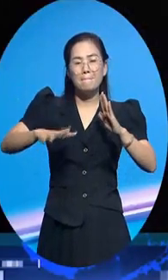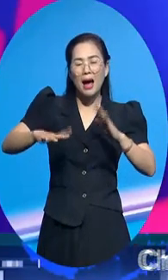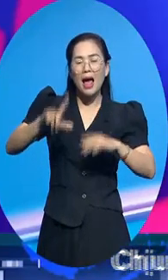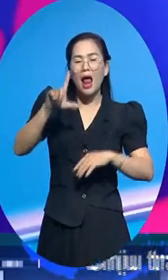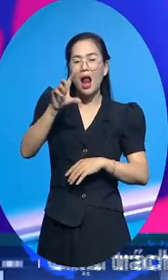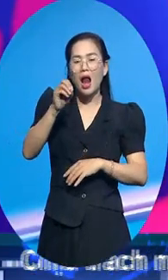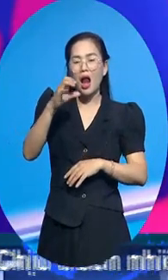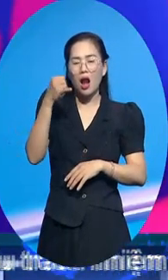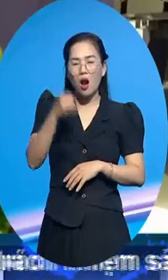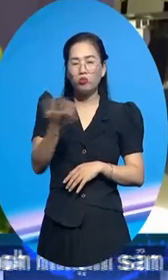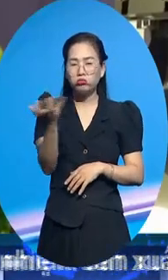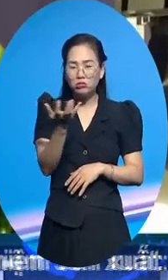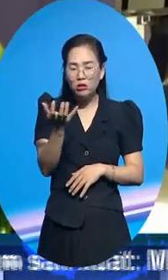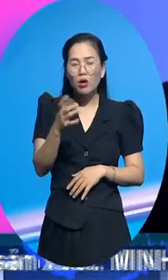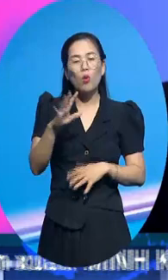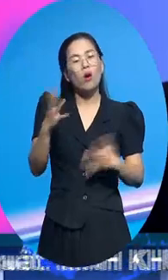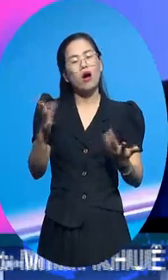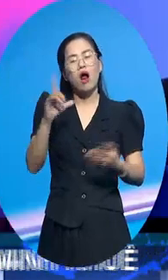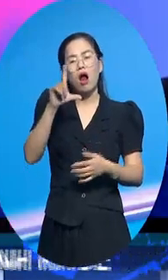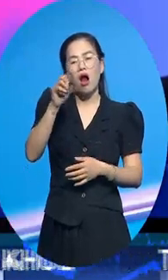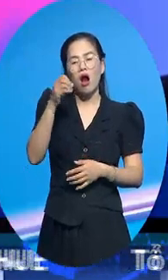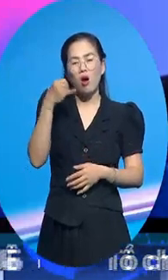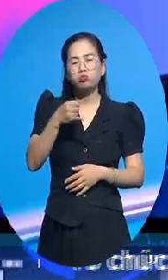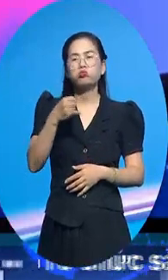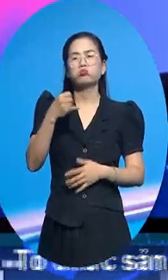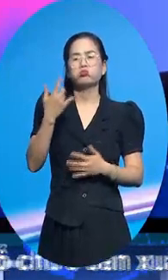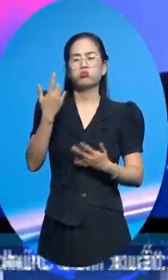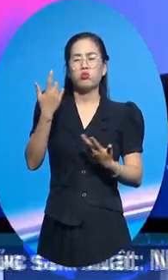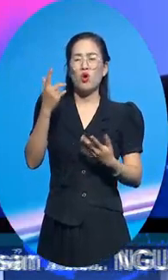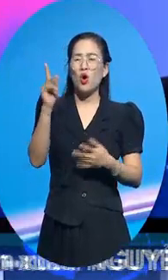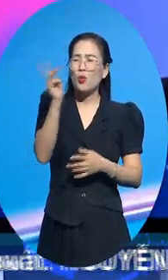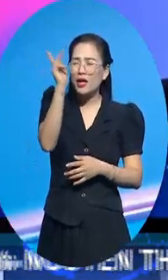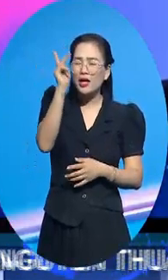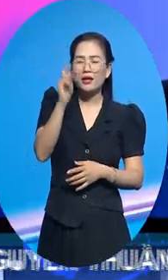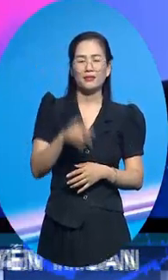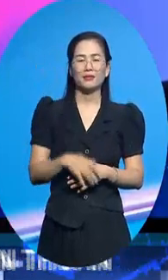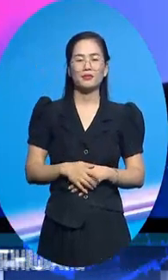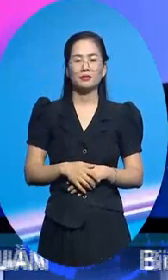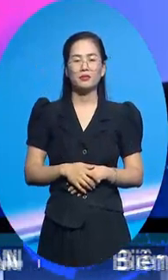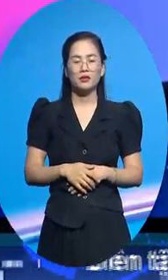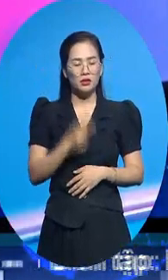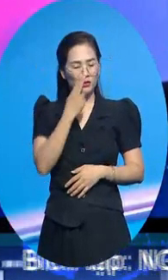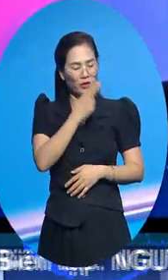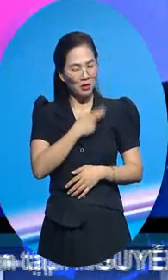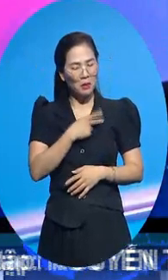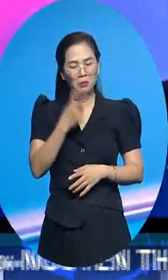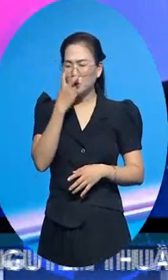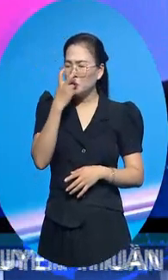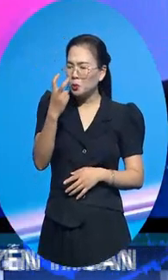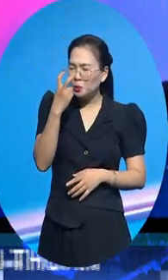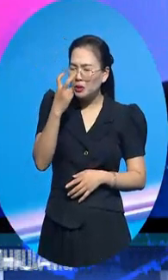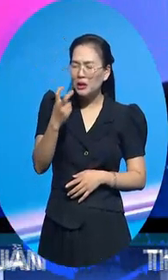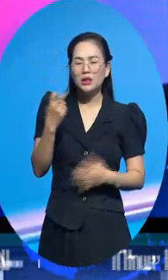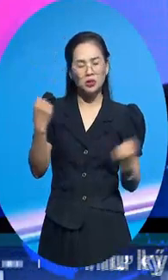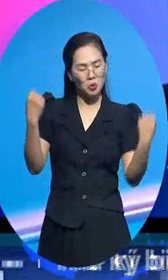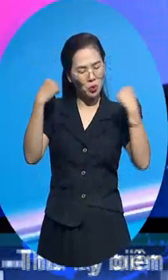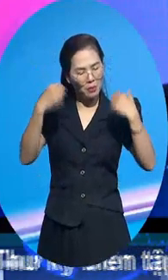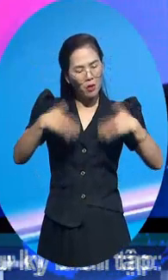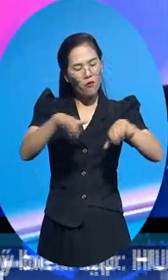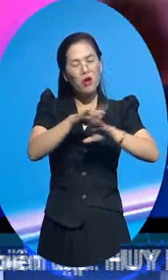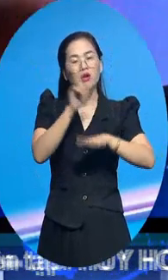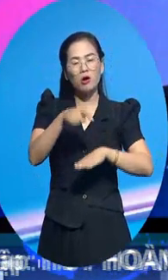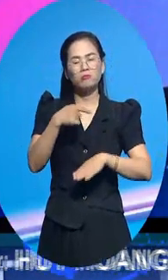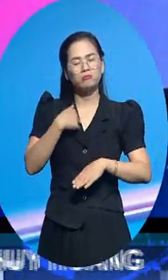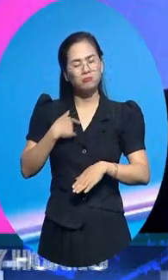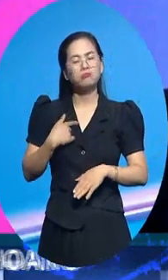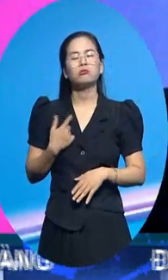lọc không khí của Coway Vina. Người dân Việt Nam rất chú trọng đến các sản phẩm để bảo vệ sức khỏe, nên tôi tin chắc rằng trong năm tới và nhiều năm tiếp